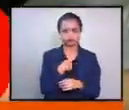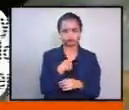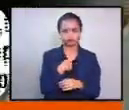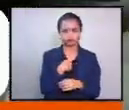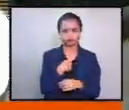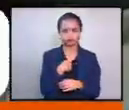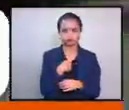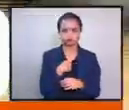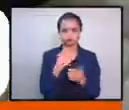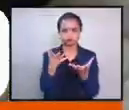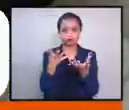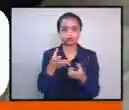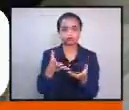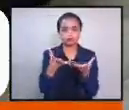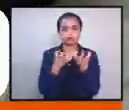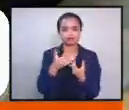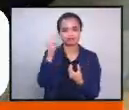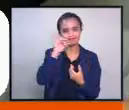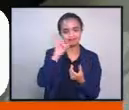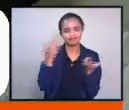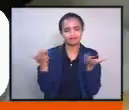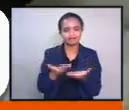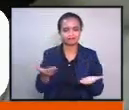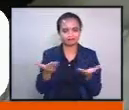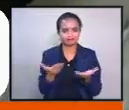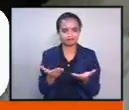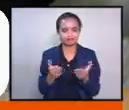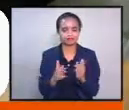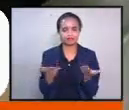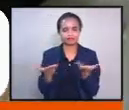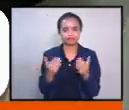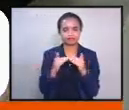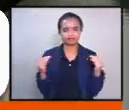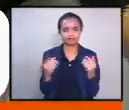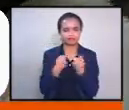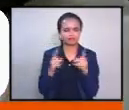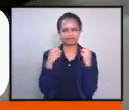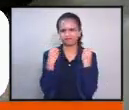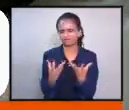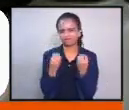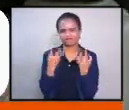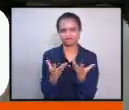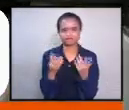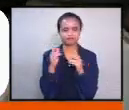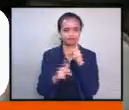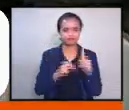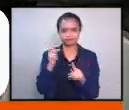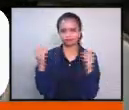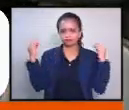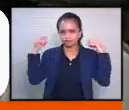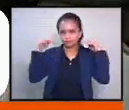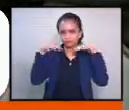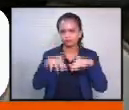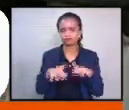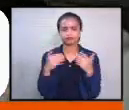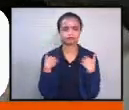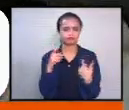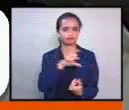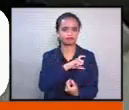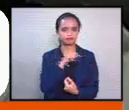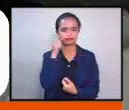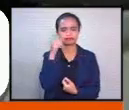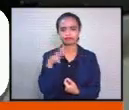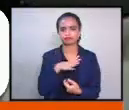drink some beer in here, in this floor. But so many people come here, have police, have